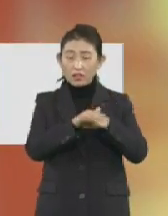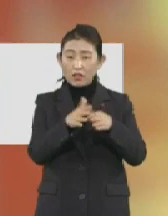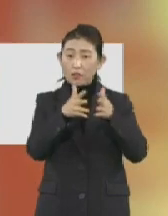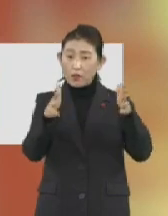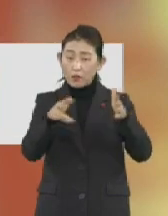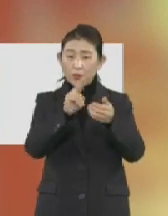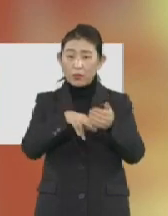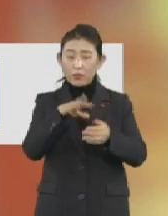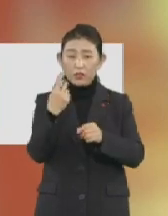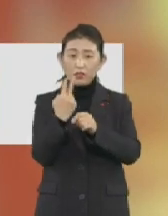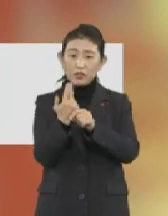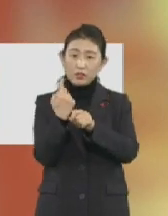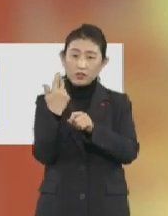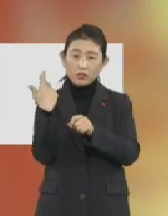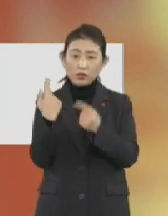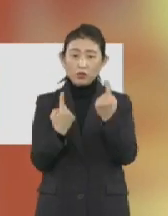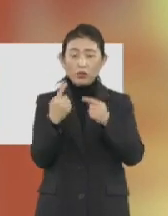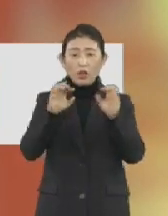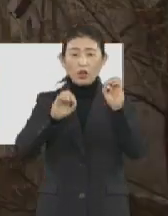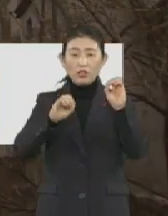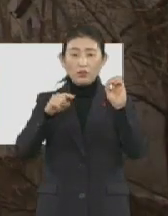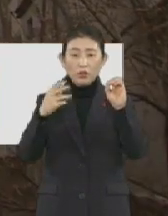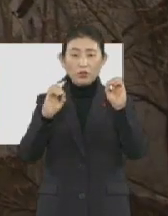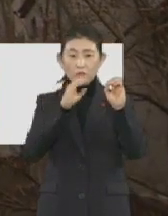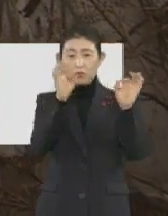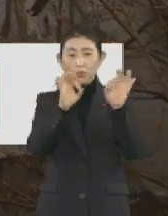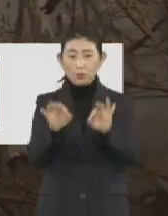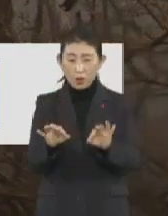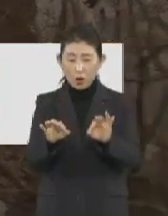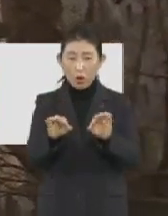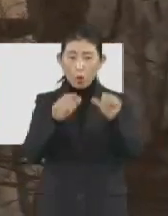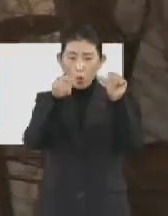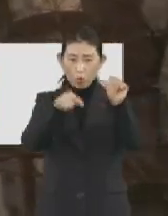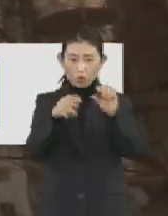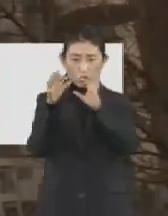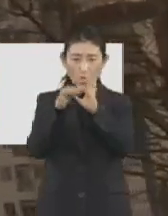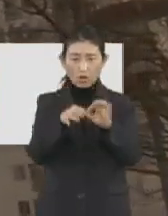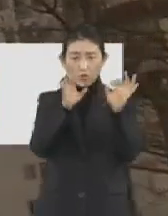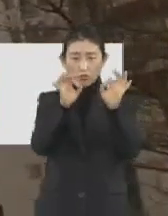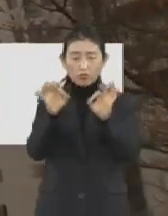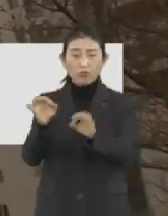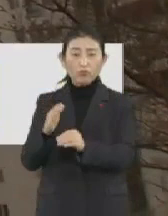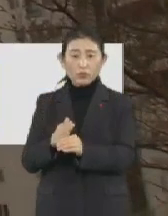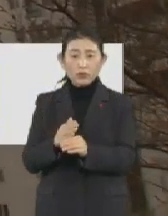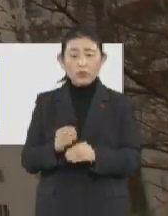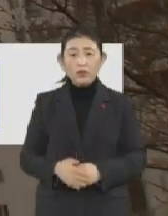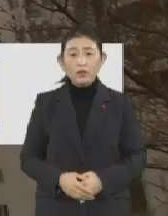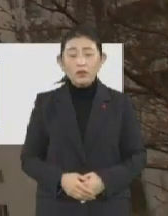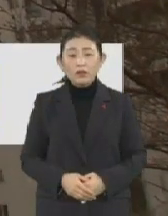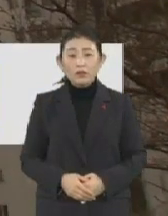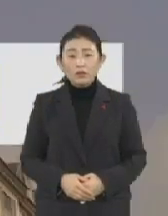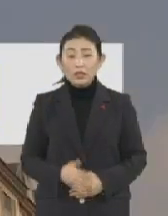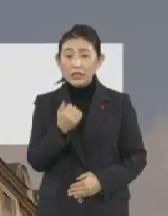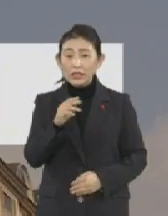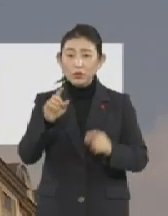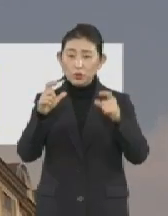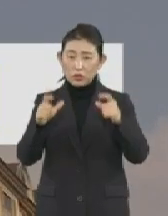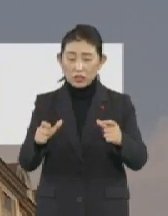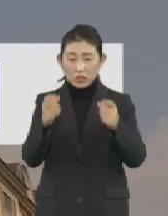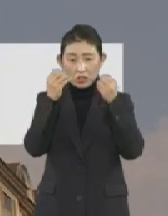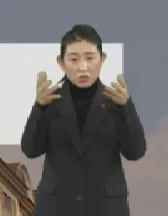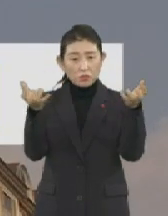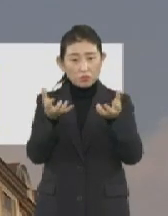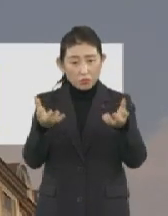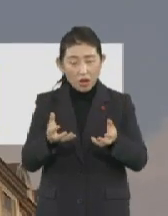매매가격은 전주대비 0.03% 하락하며 5주 연속 하락세가 이어졌습니다 세종은 신규입주